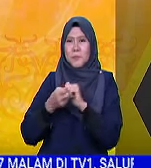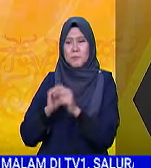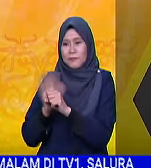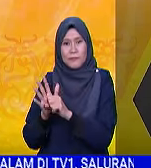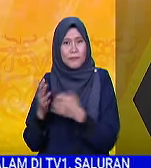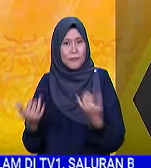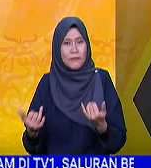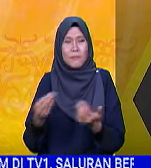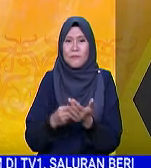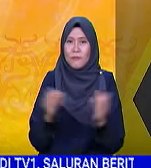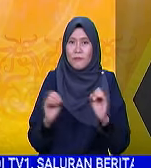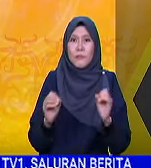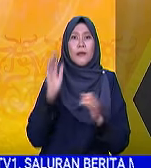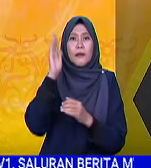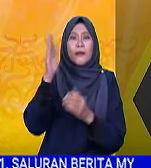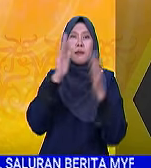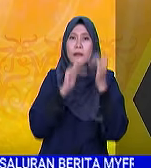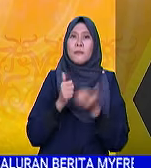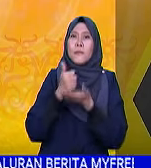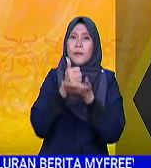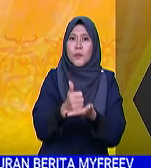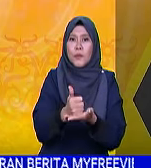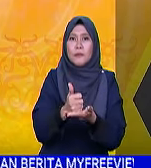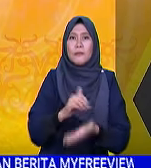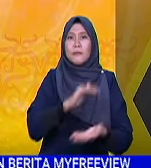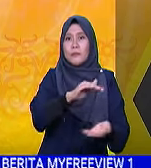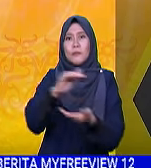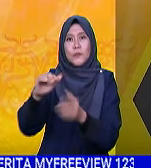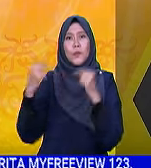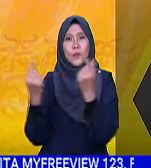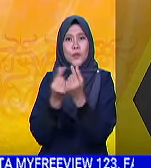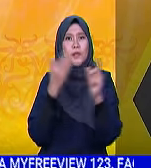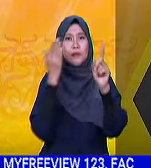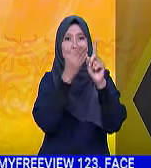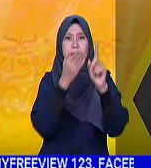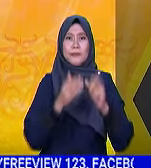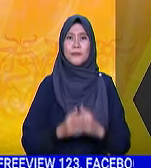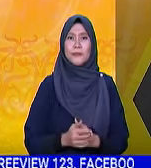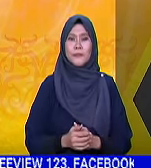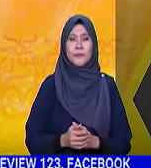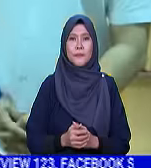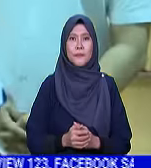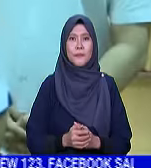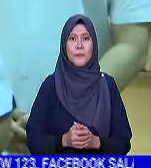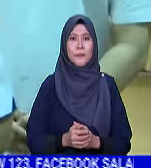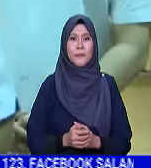terjejas pendapatan mereka agar bantuan dapat disampaikan kepada kumpulan sasar.